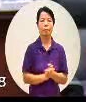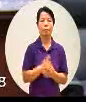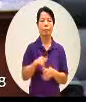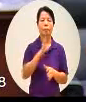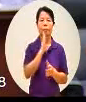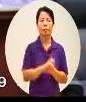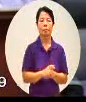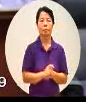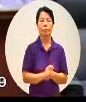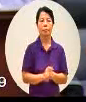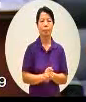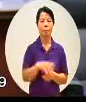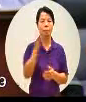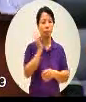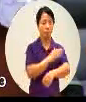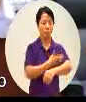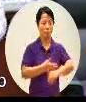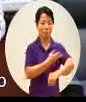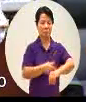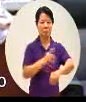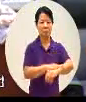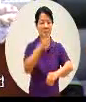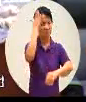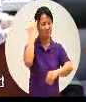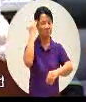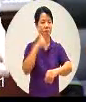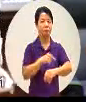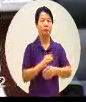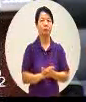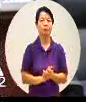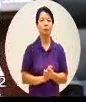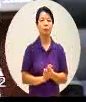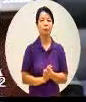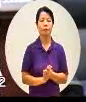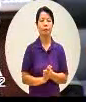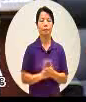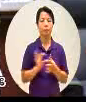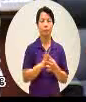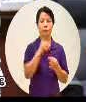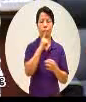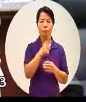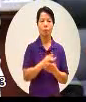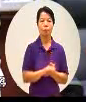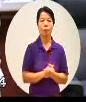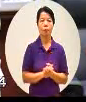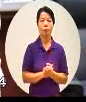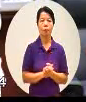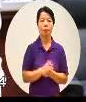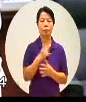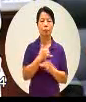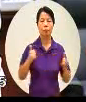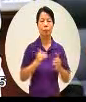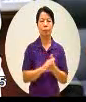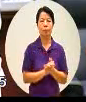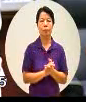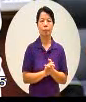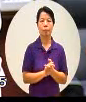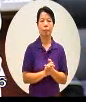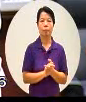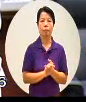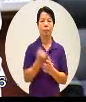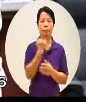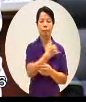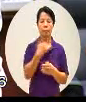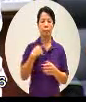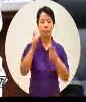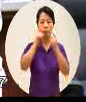水是黑色的，它这个水是黑色的。所以我讲吼，我们可能我们